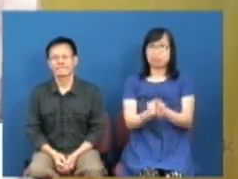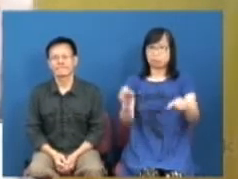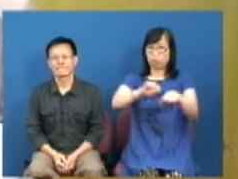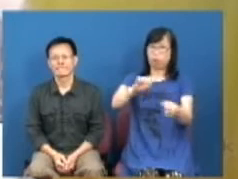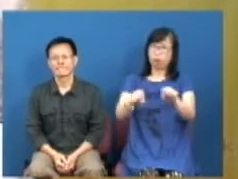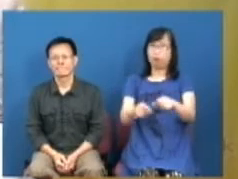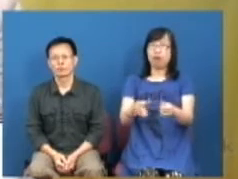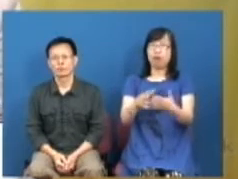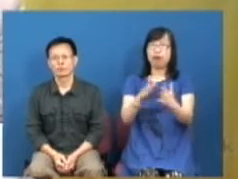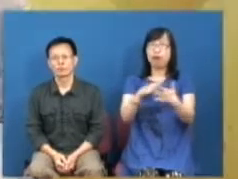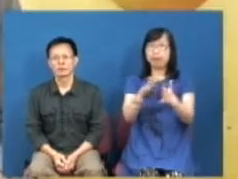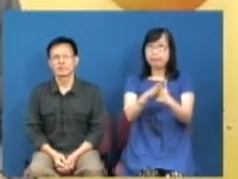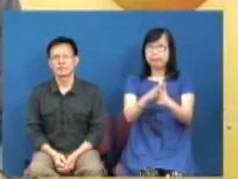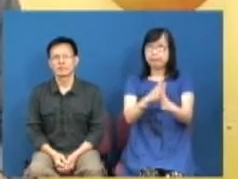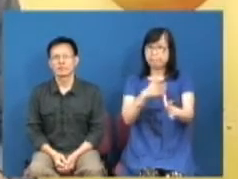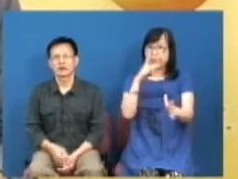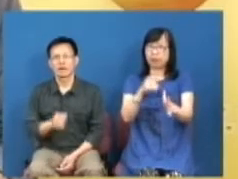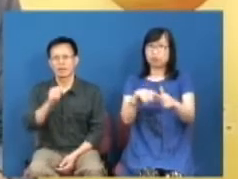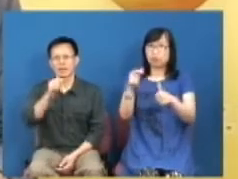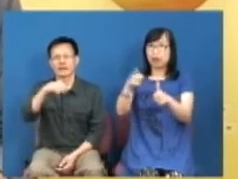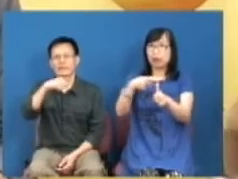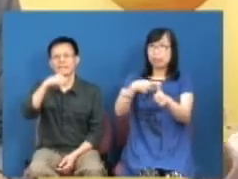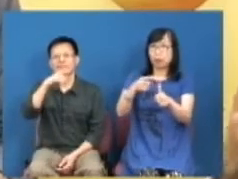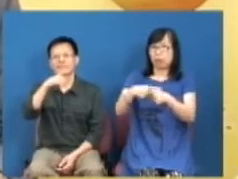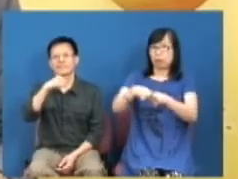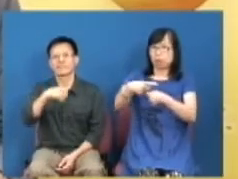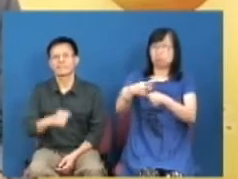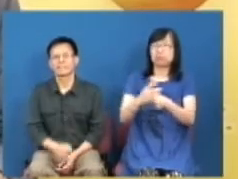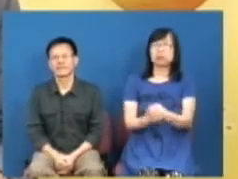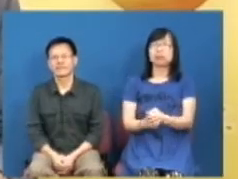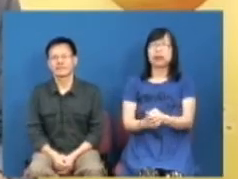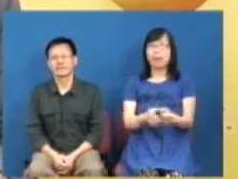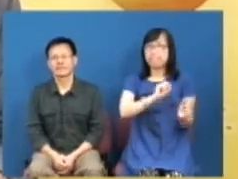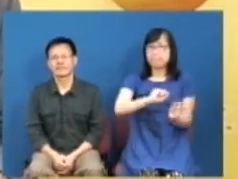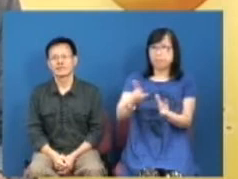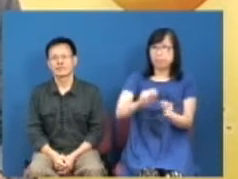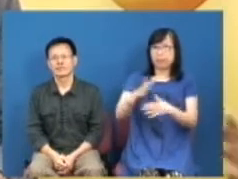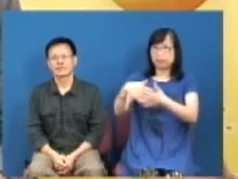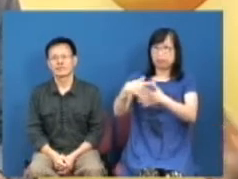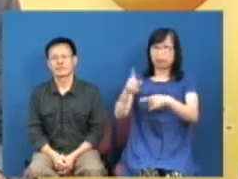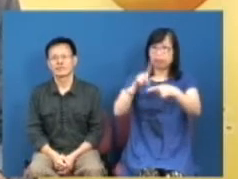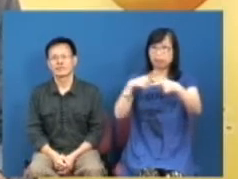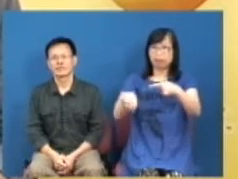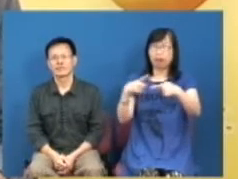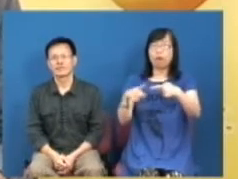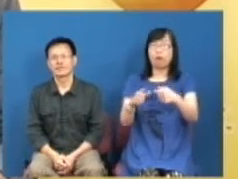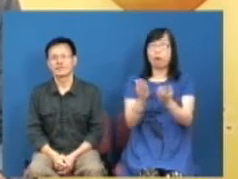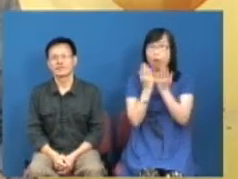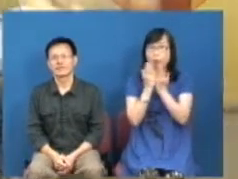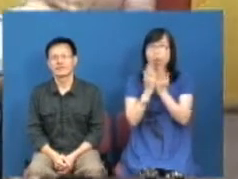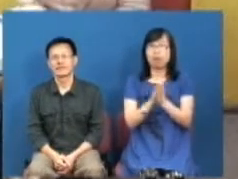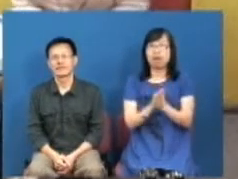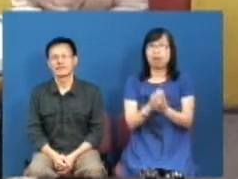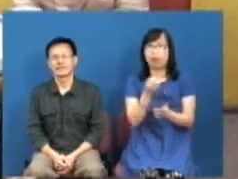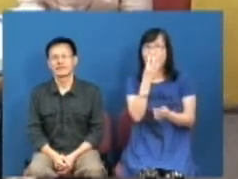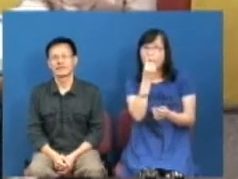喎，龍虎榜喎，你哋已經係即係超越咗，即係咁多間大學之中，即係你超越咗啊香